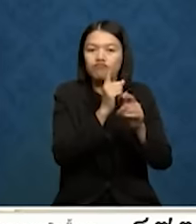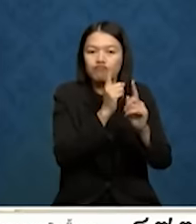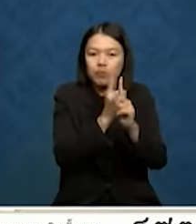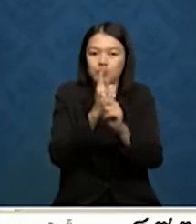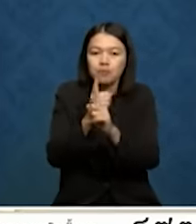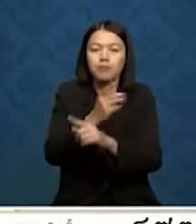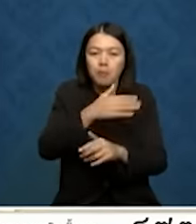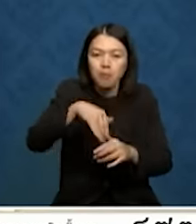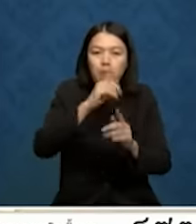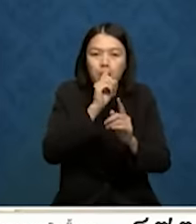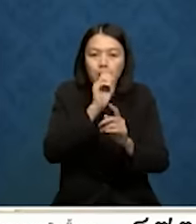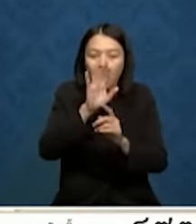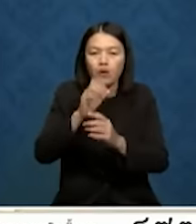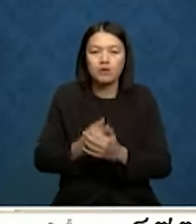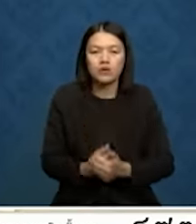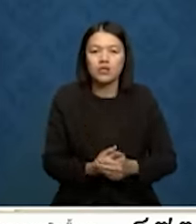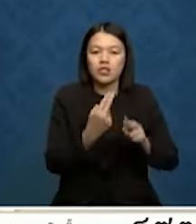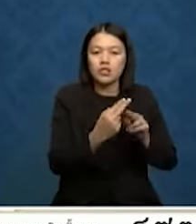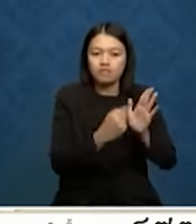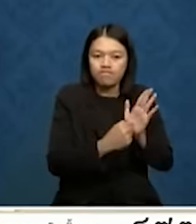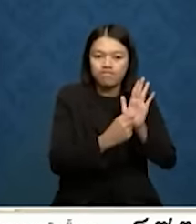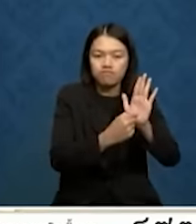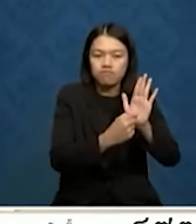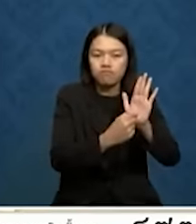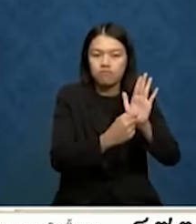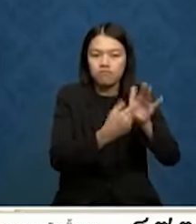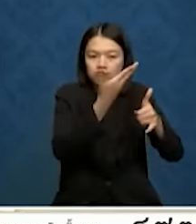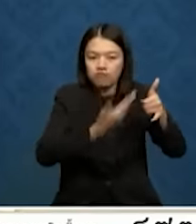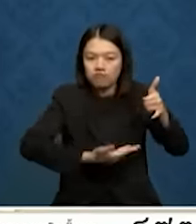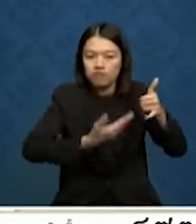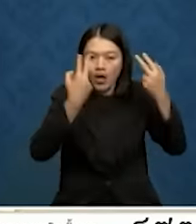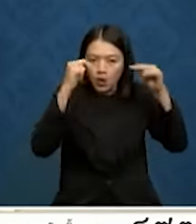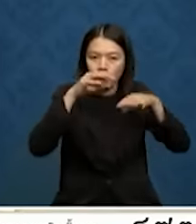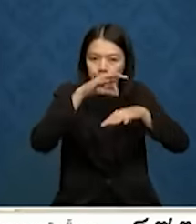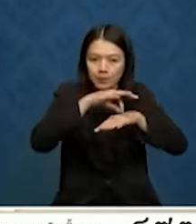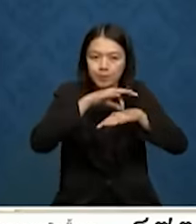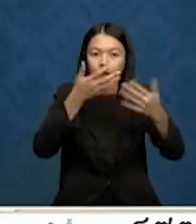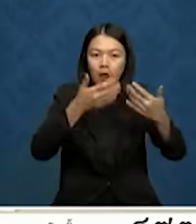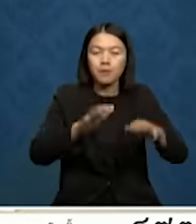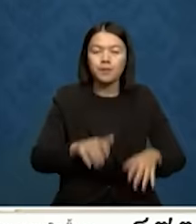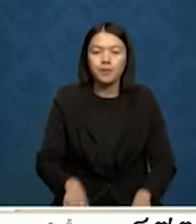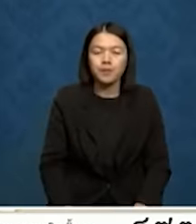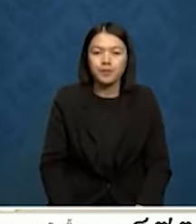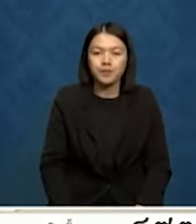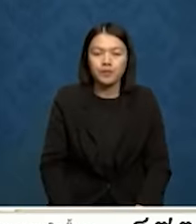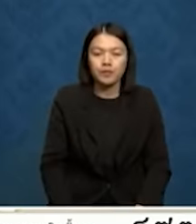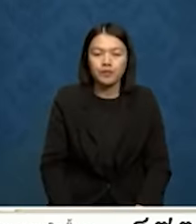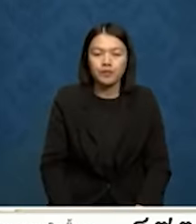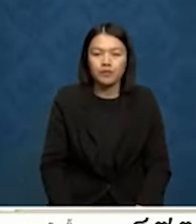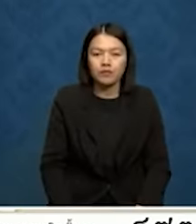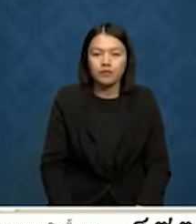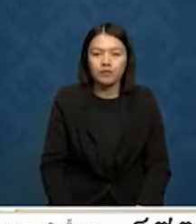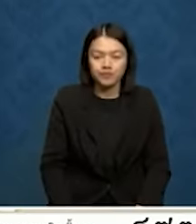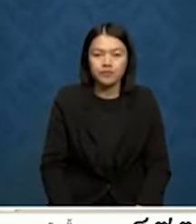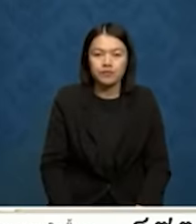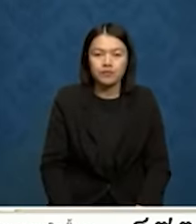การหลังจากที่ได้มีการเสนอชื่อผู้สมควรเป็นนายกรัฐมนตรีแล้วนะครับว่าจะให้ออกเสียงอย่าง